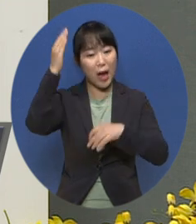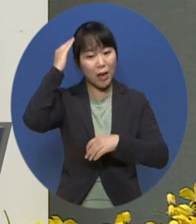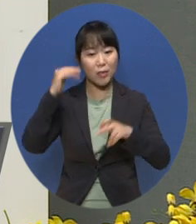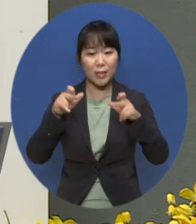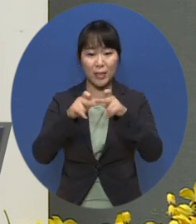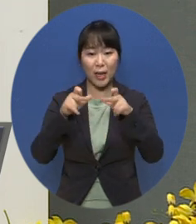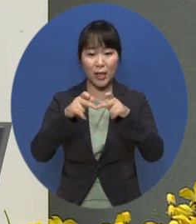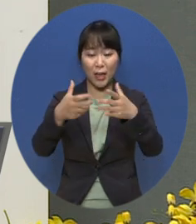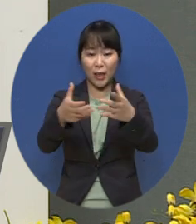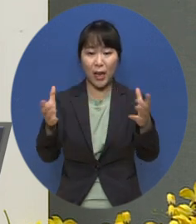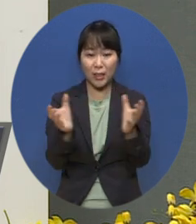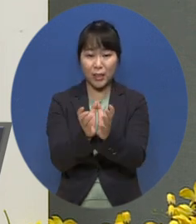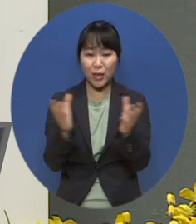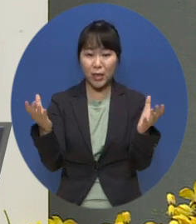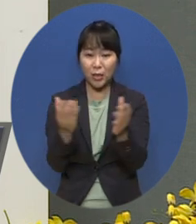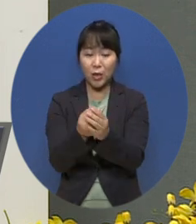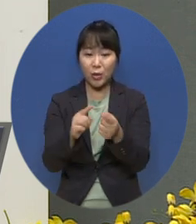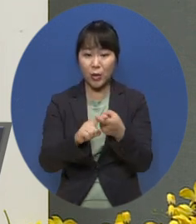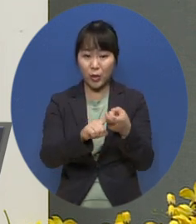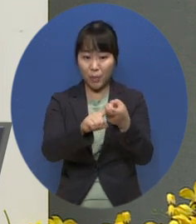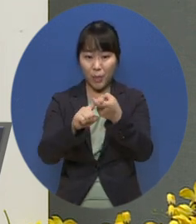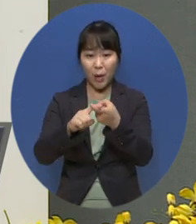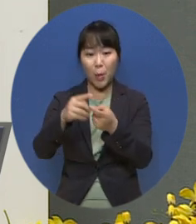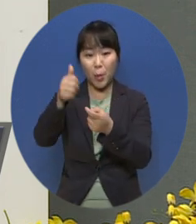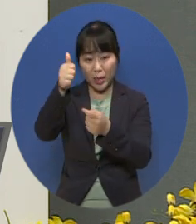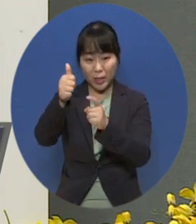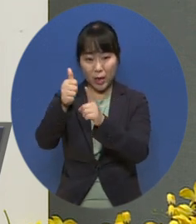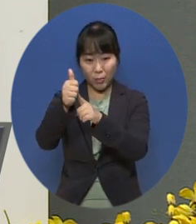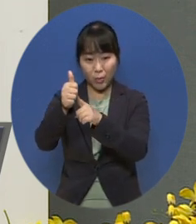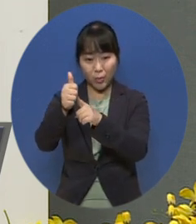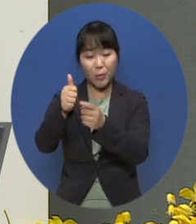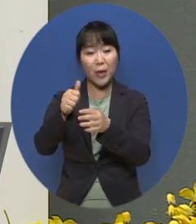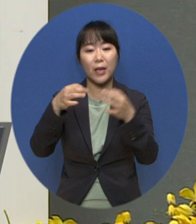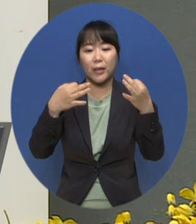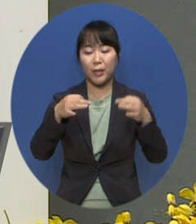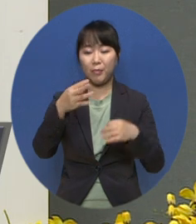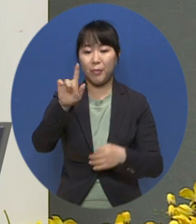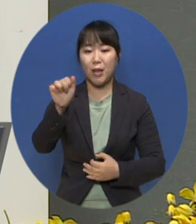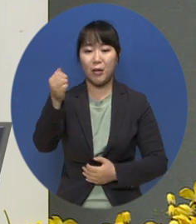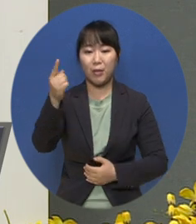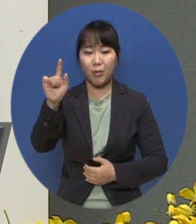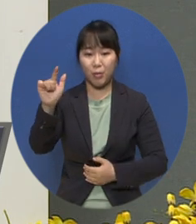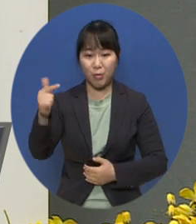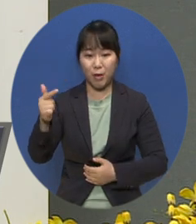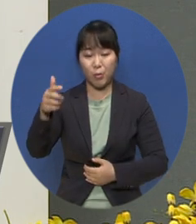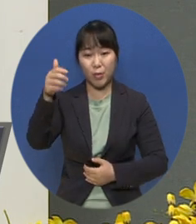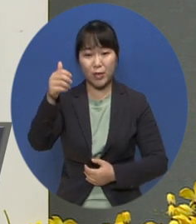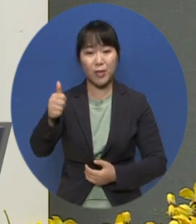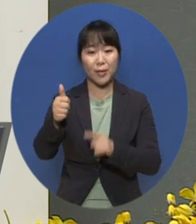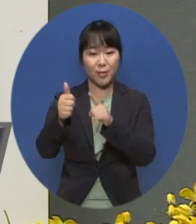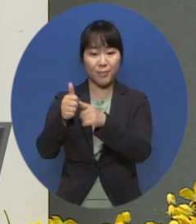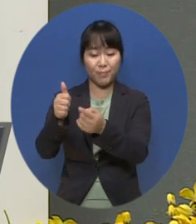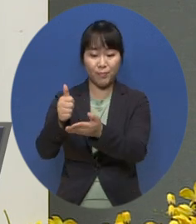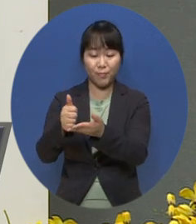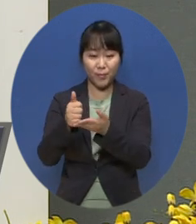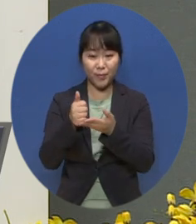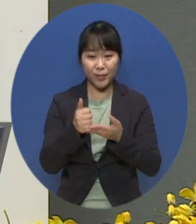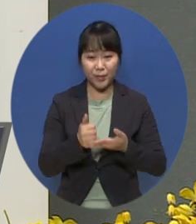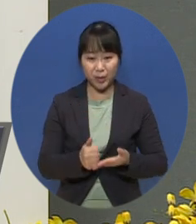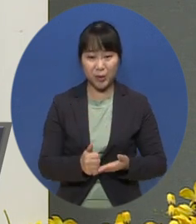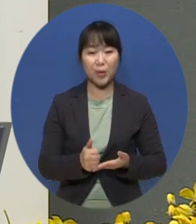단체 총연합회 회장으로 추대 되신 김 낙관 회장님을